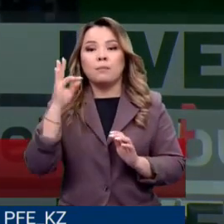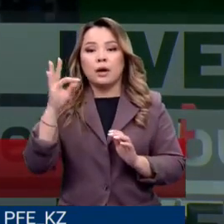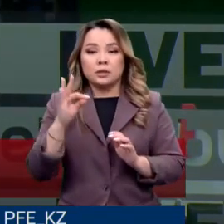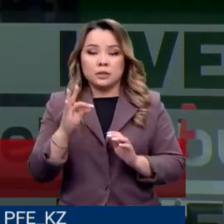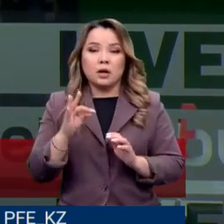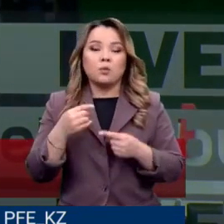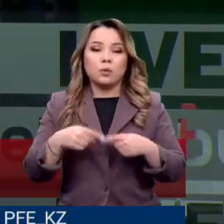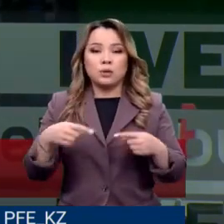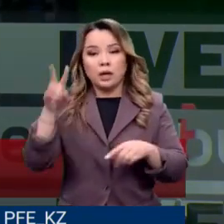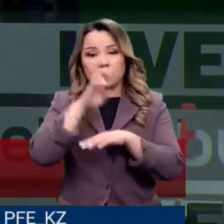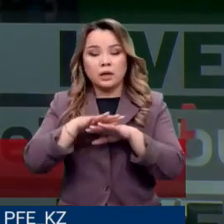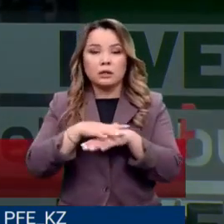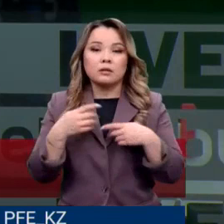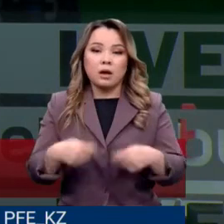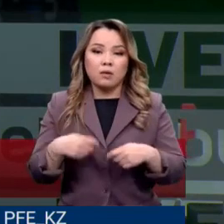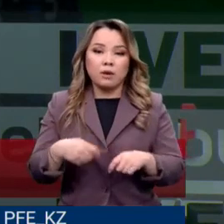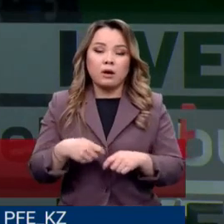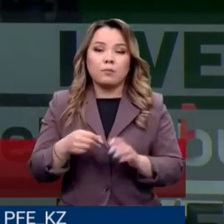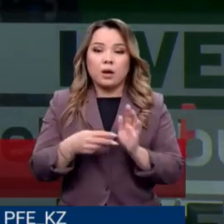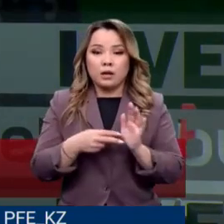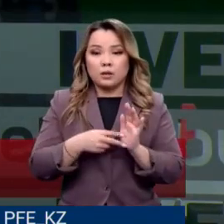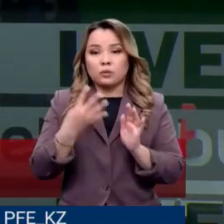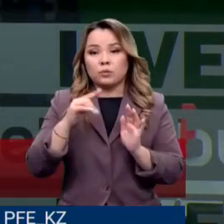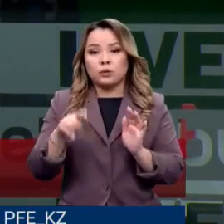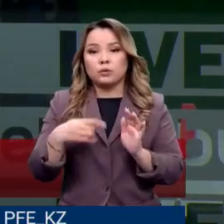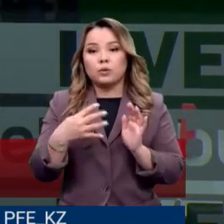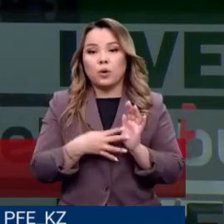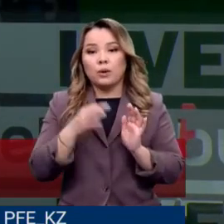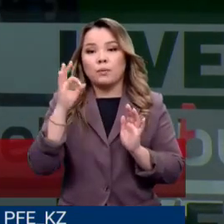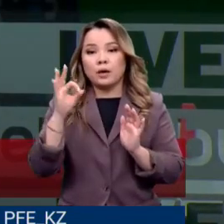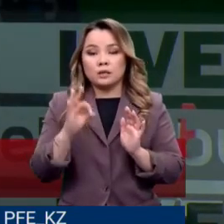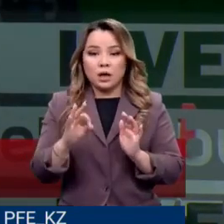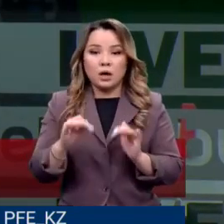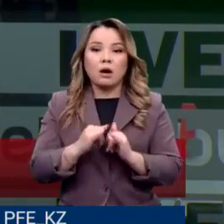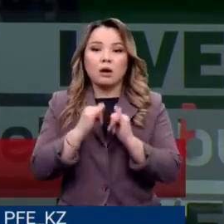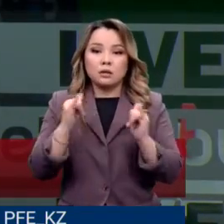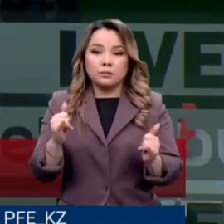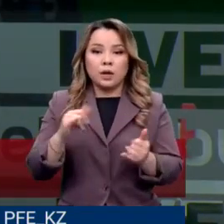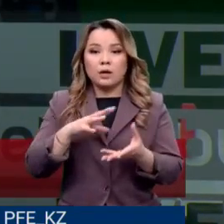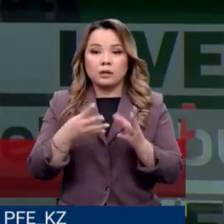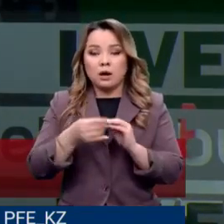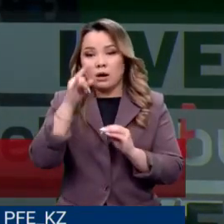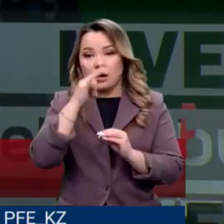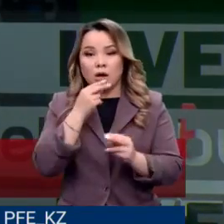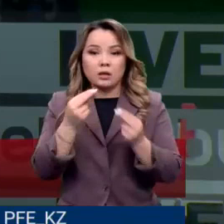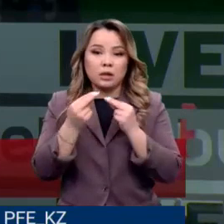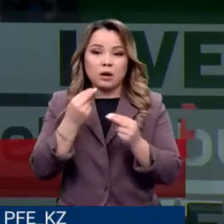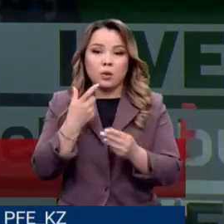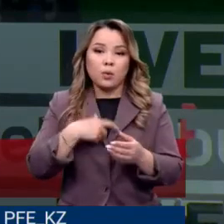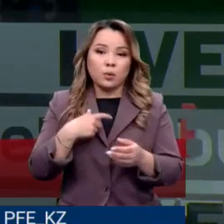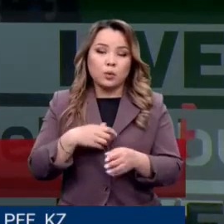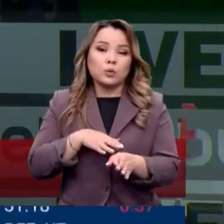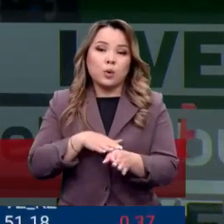21,3%-ға, ал өзге елдерден келетін тауар бағасы 4,9%-ға артыпты. Жалпы Қазақстан қандай азық-түлік пен